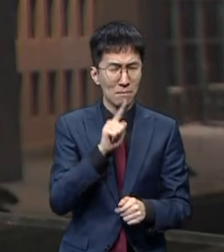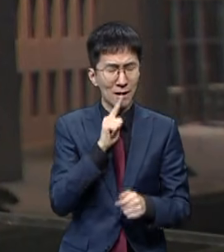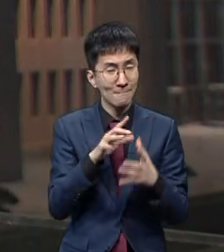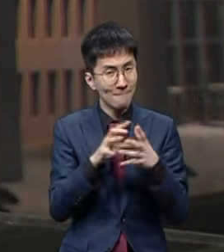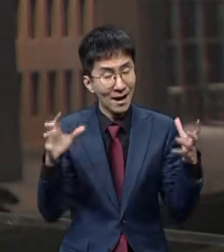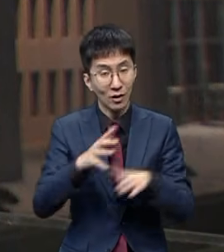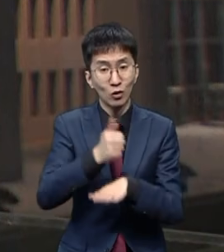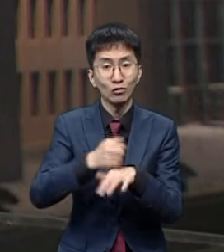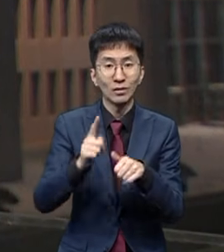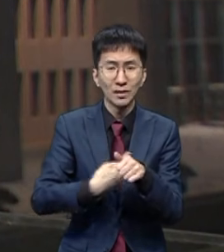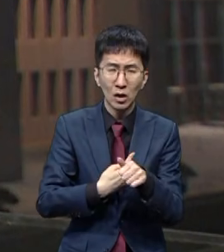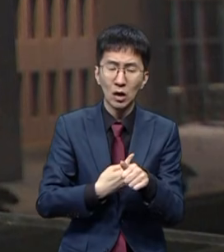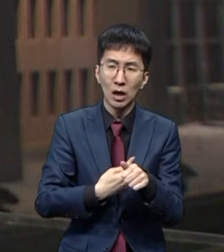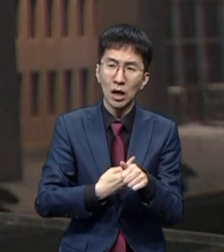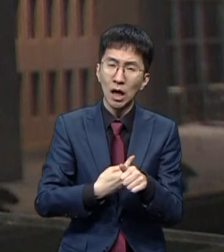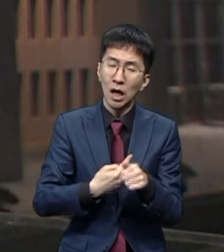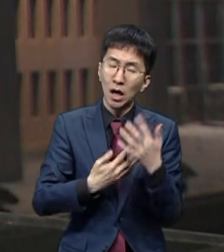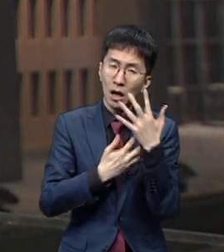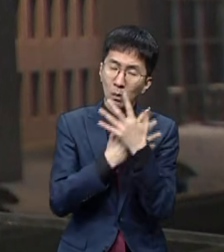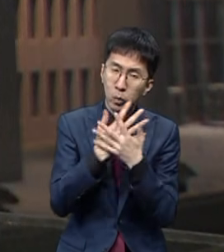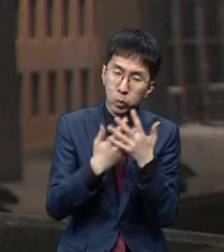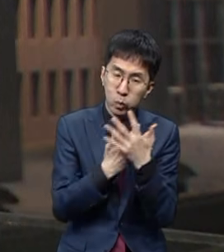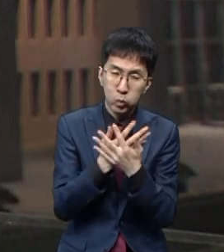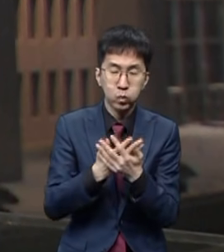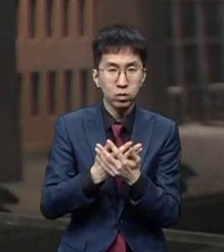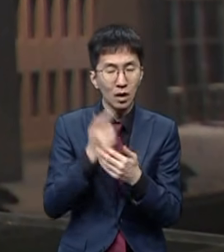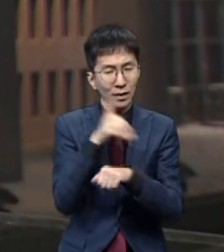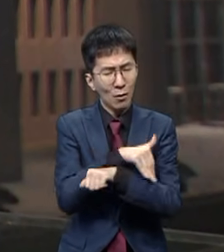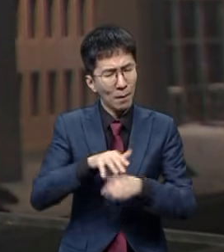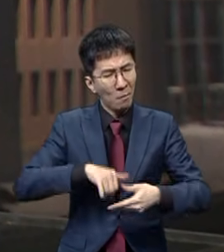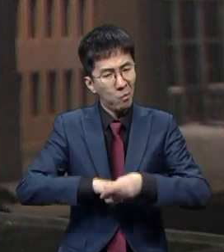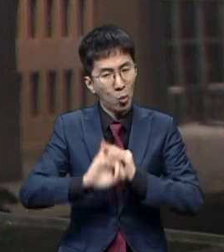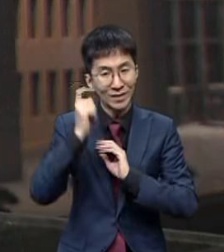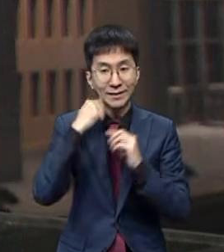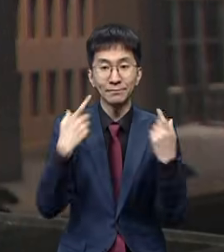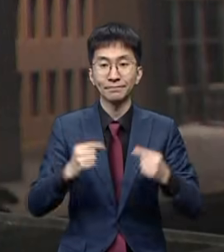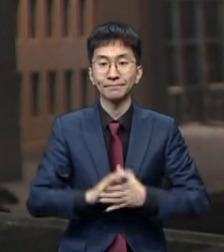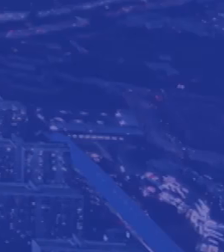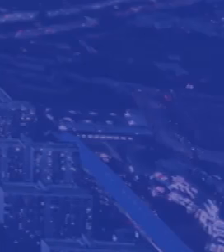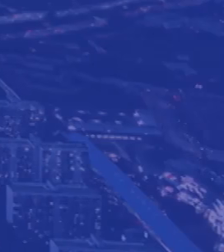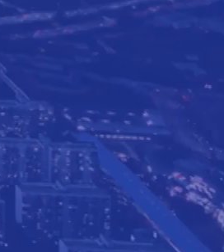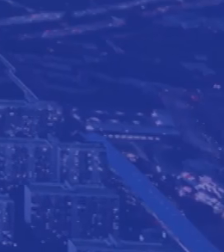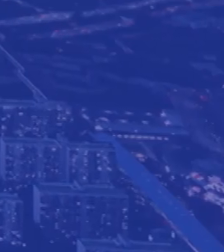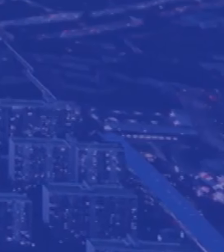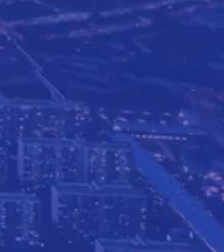배가 산으로 가고 있던 비판도 나옵니다 sbs 1 쉘 입니다